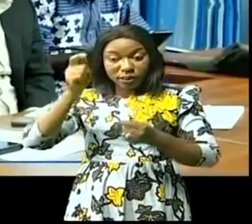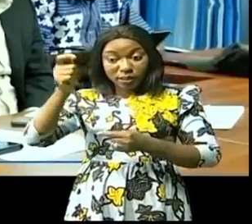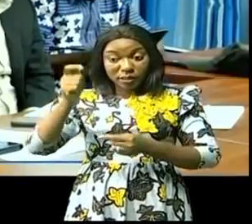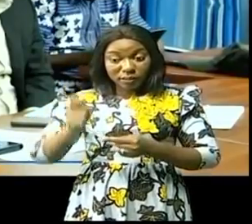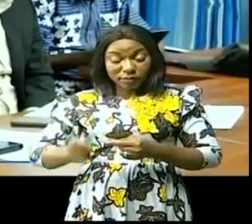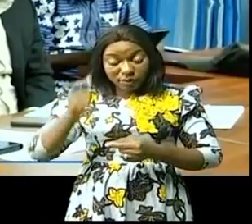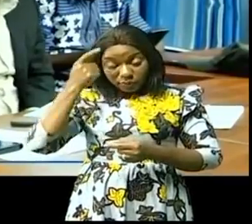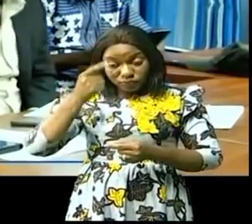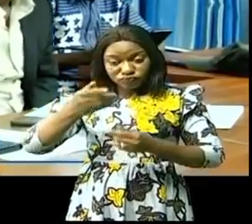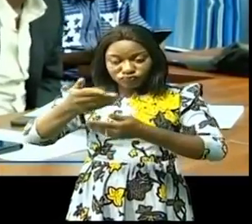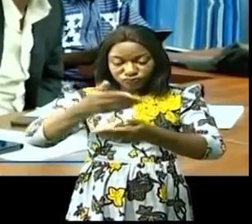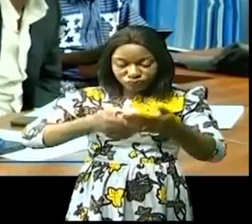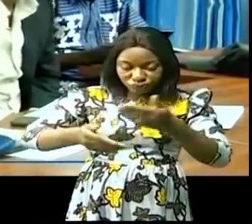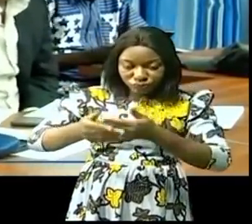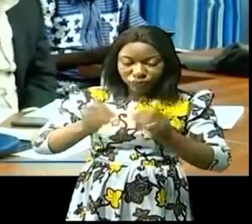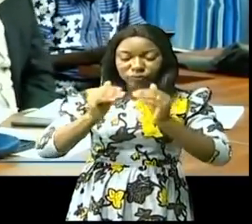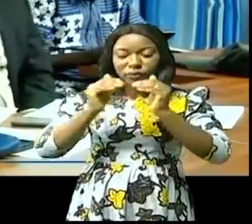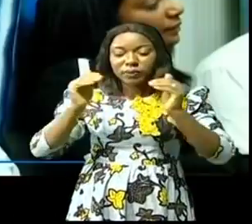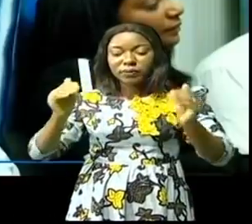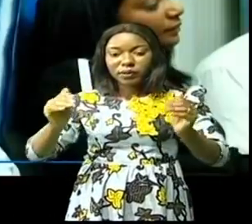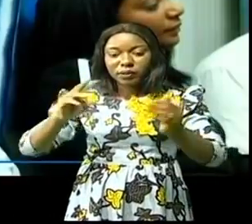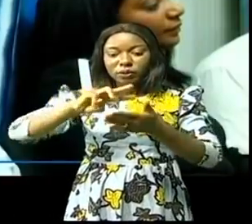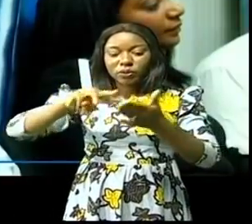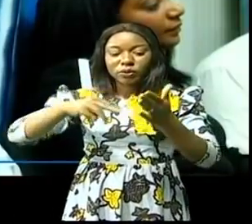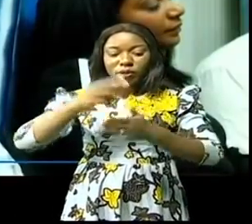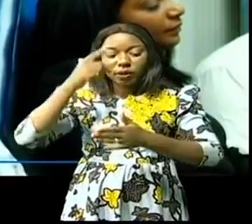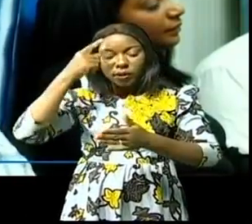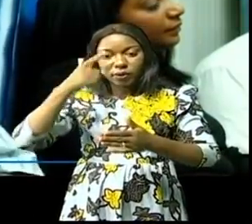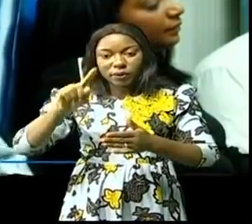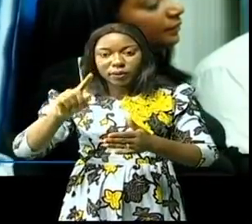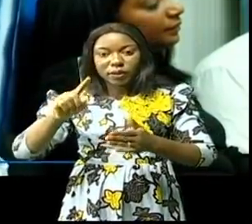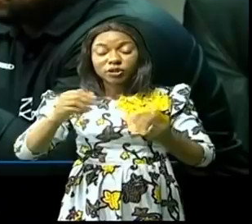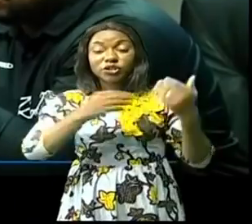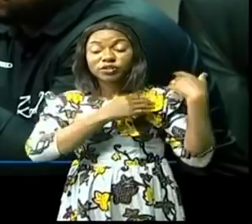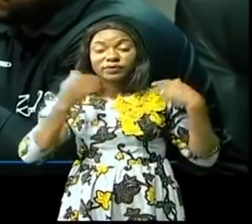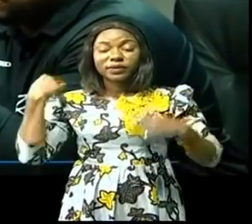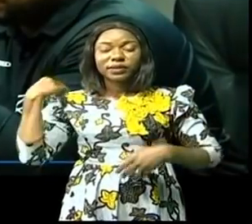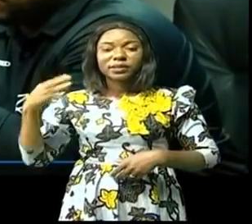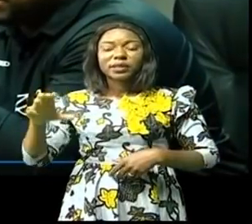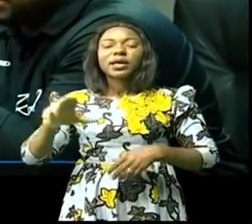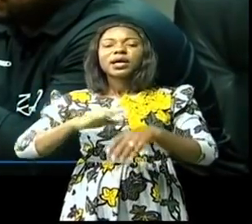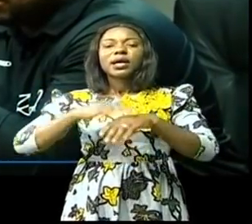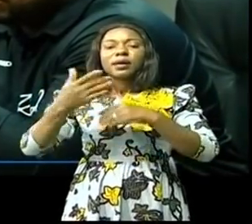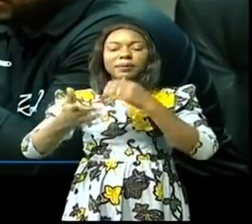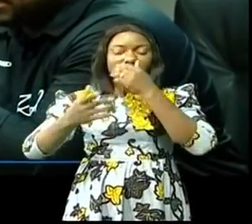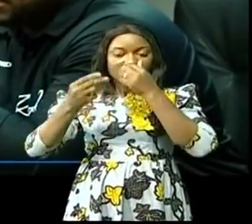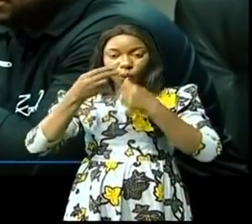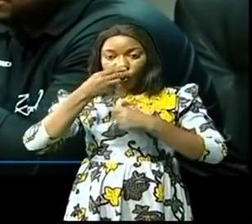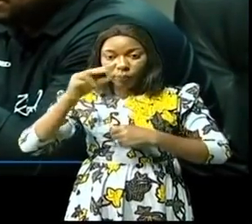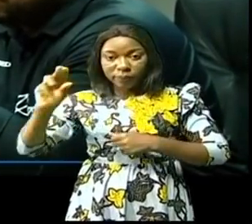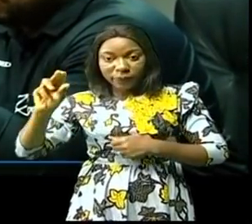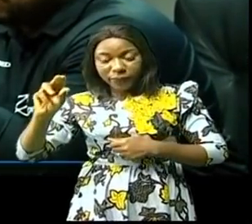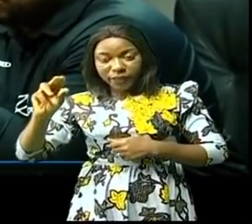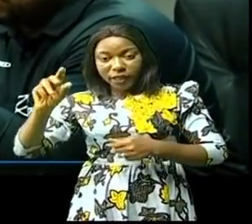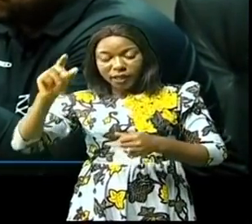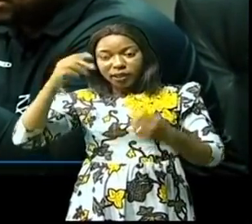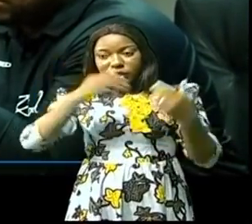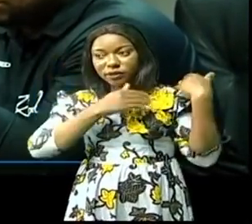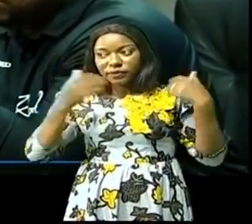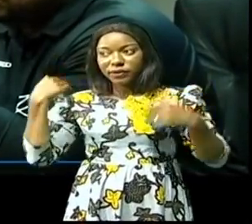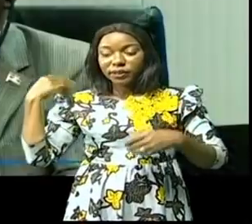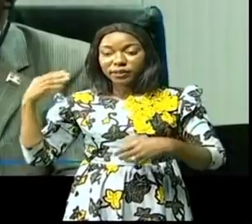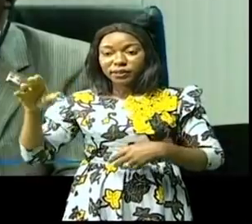des consultations de paix et les troisièmes conclaves des chefs d'État à Nairobi. À l'étape de Goma, le mandataire spécial du chef de l'État,